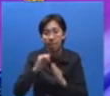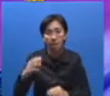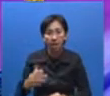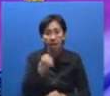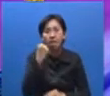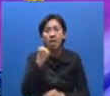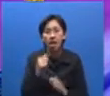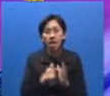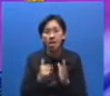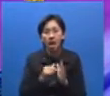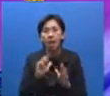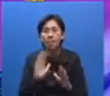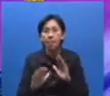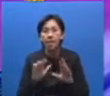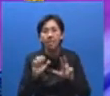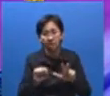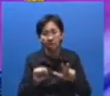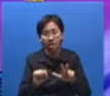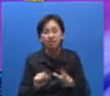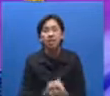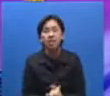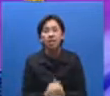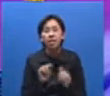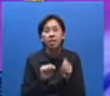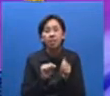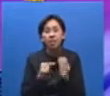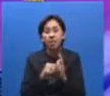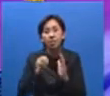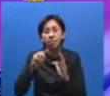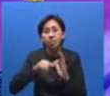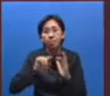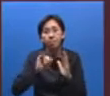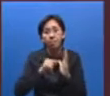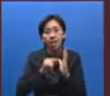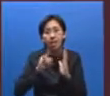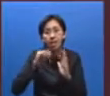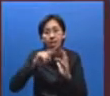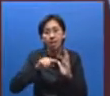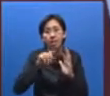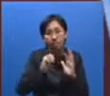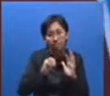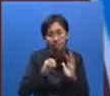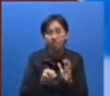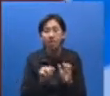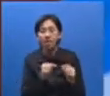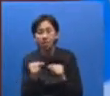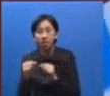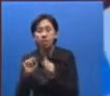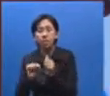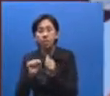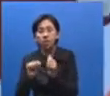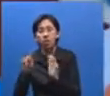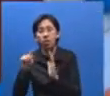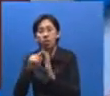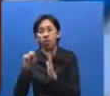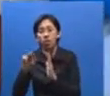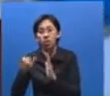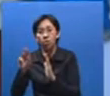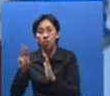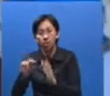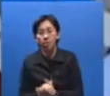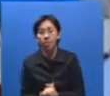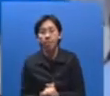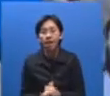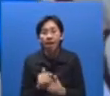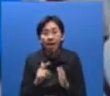กว่า 300,000เม็ดฝังดินรอยต่ออำเภอแม่แจ่มและขุนยวมยาบ้า 31,000เมดเป็นของกลางที่